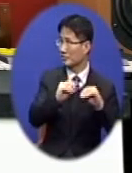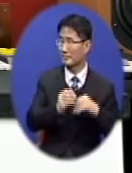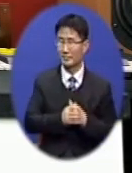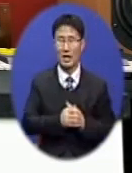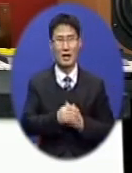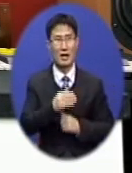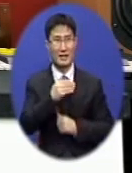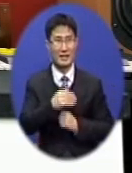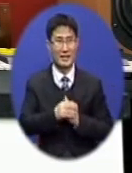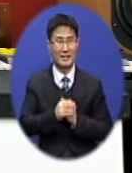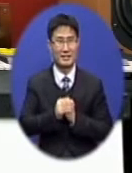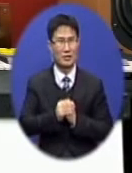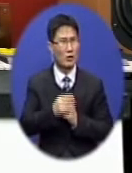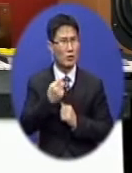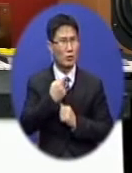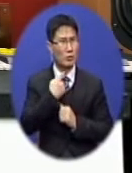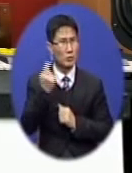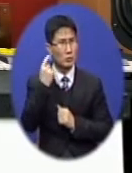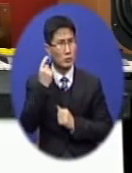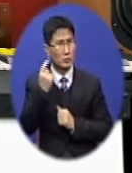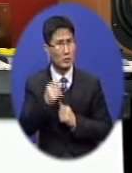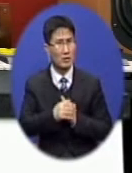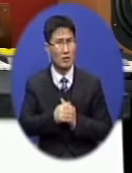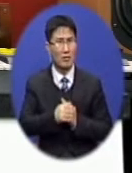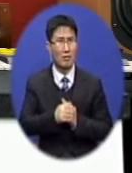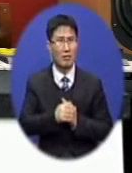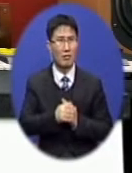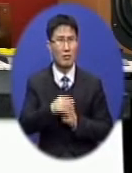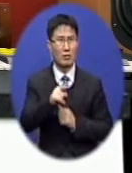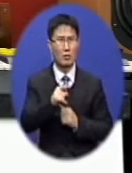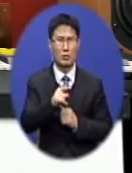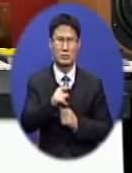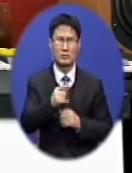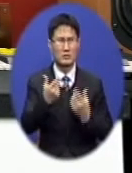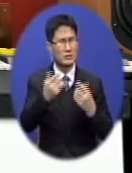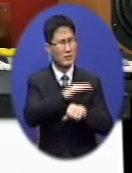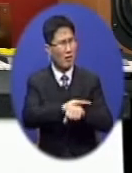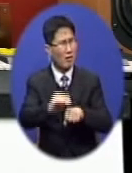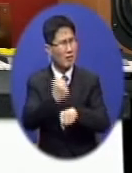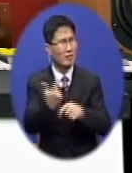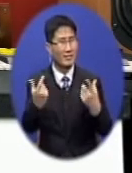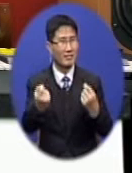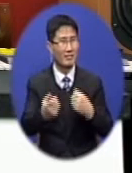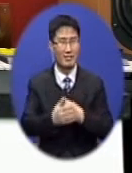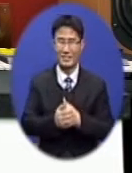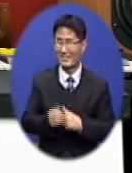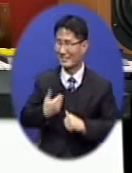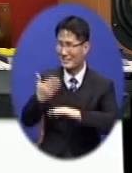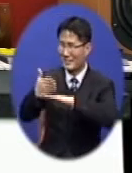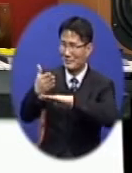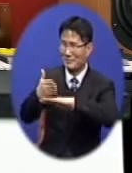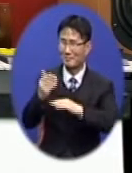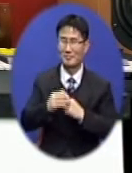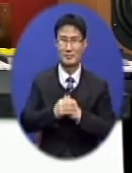껐어요? 네. 근데 목소리가 네. 보통 노래를 잘할 목소리가 아니에요. 아우, 감사합니다.